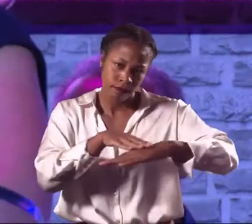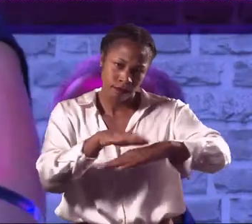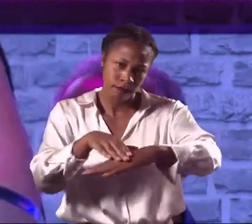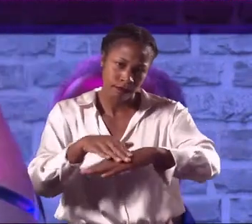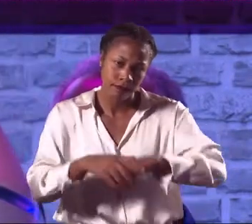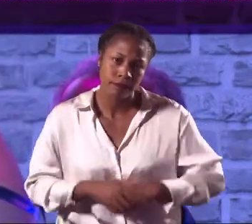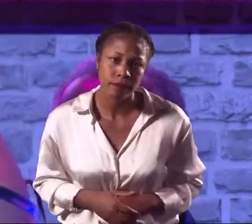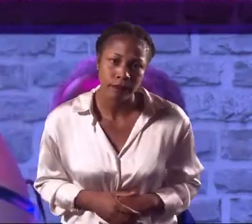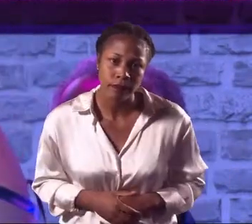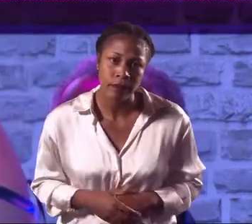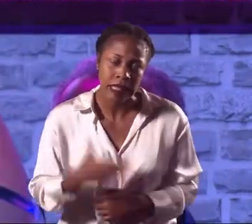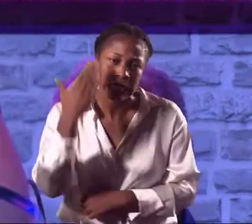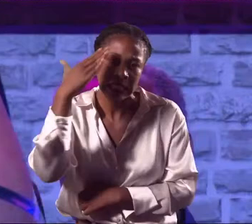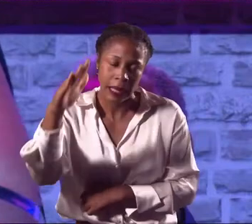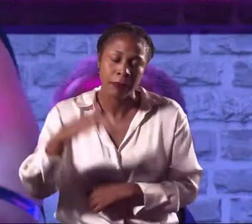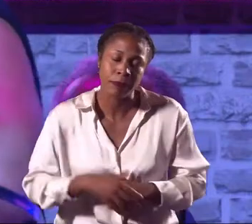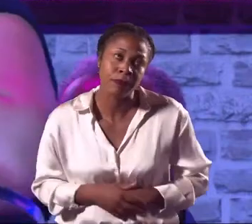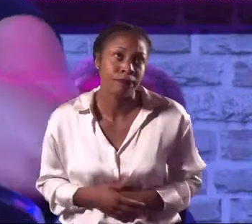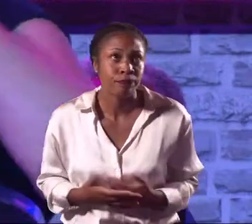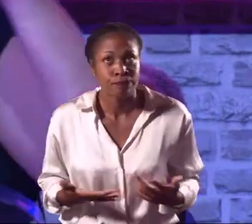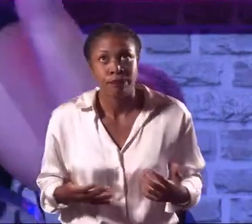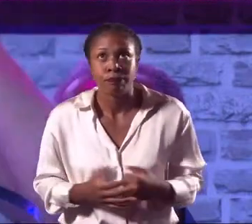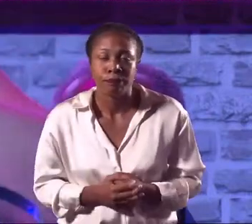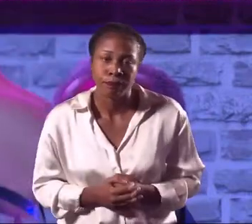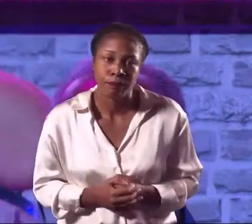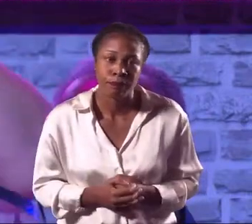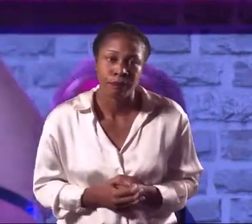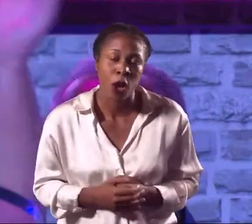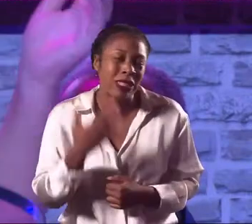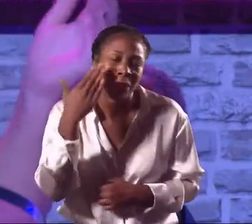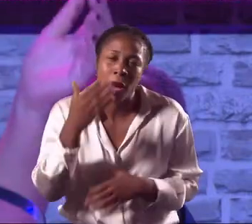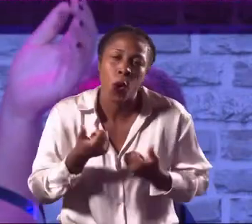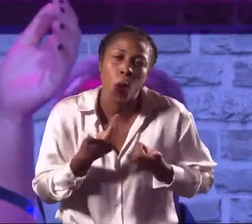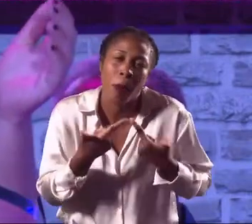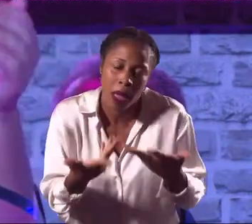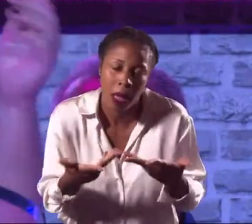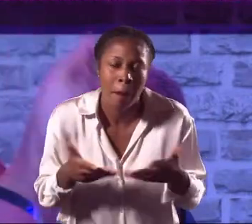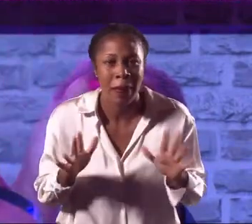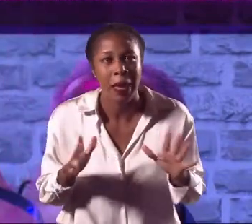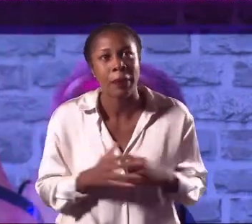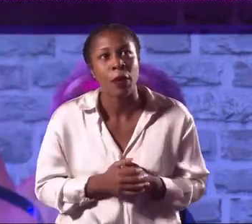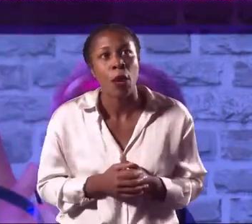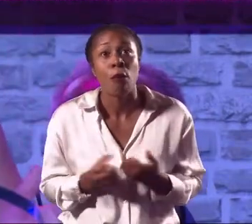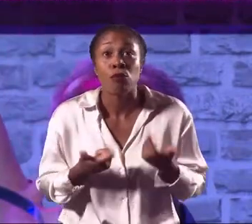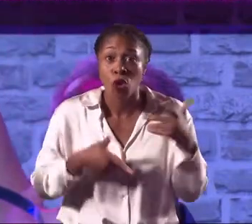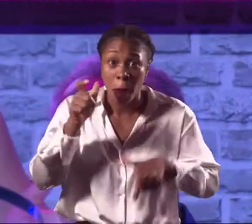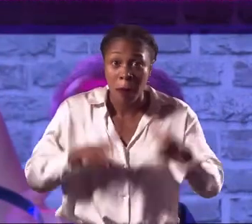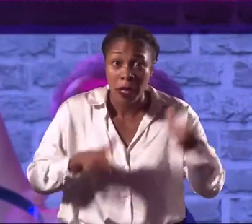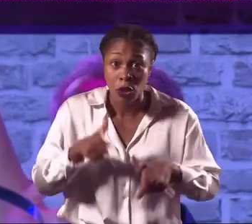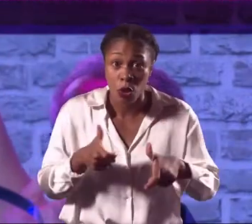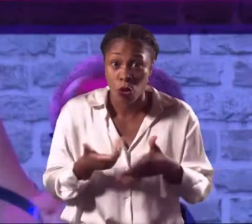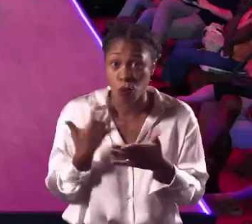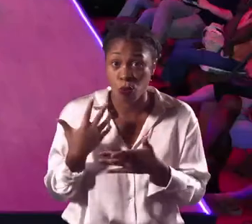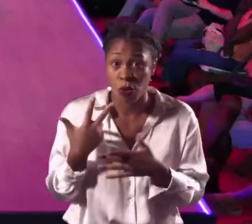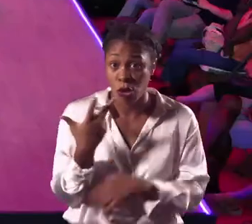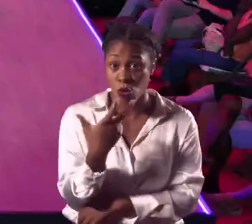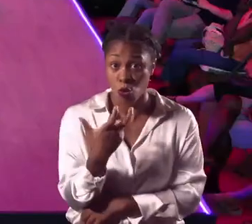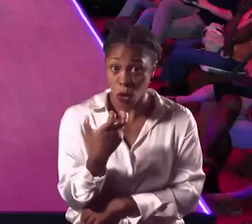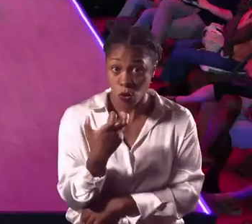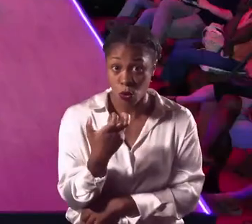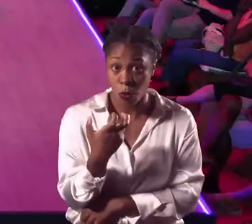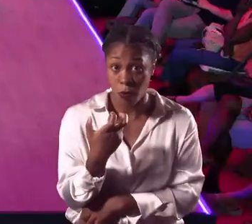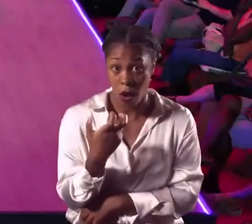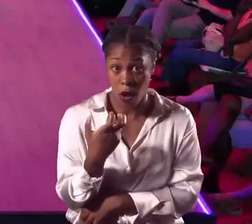que plusieurs, je ne sais pas exactement combien, n'ont plus d'eau chez eux depuis 3 jours. Plusieurs